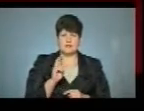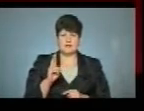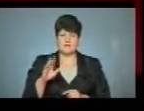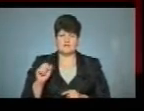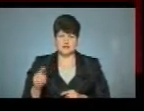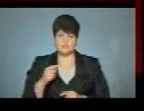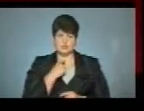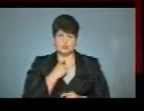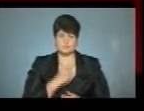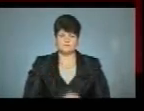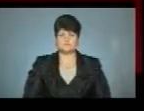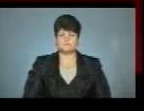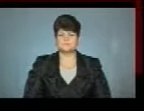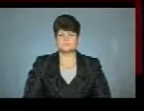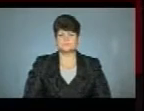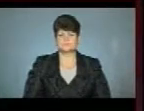«Голосу» відповідно.